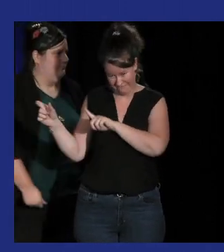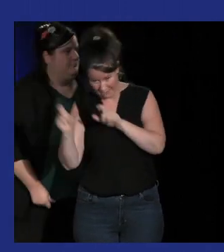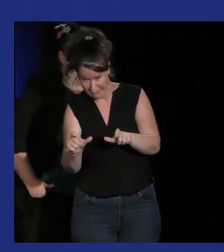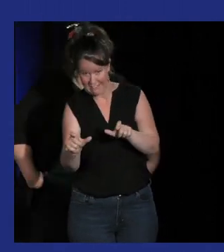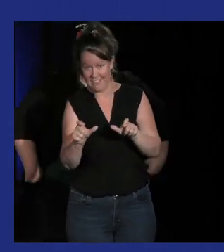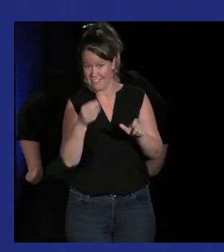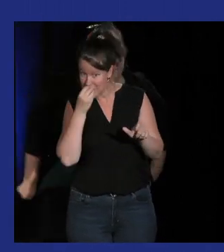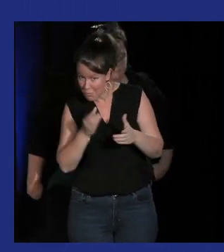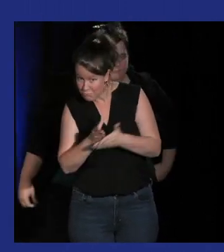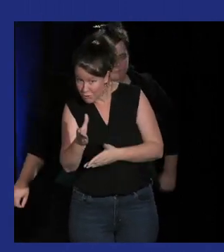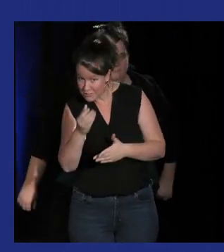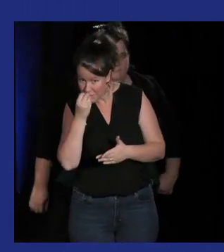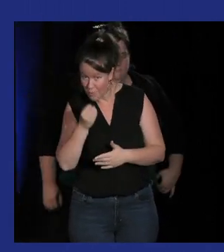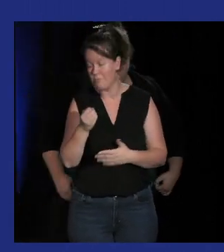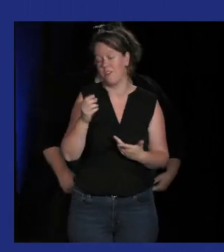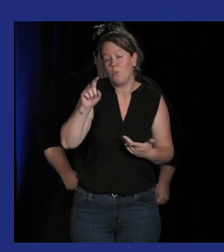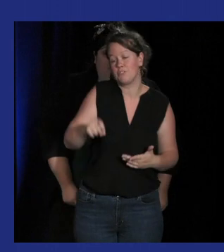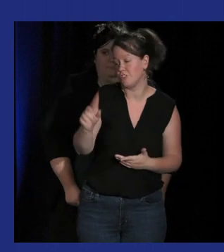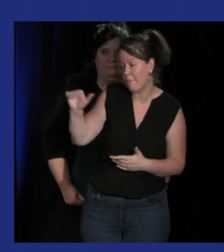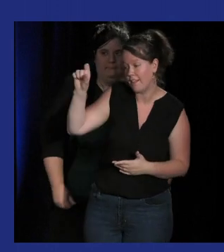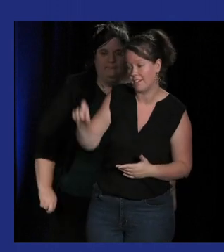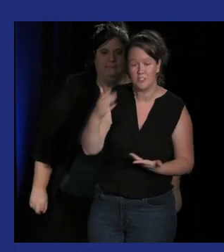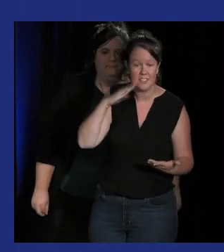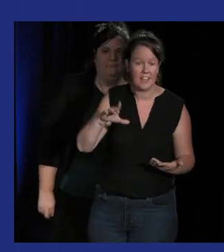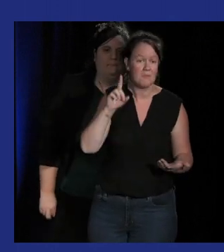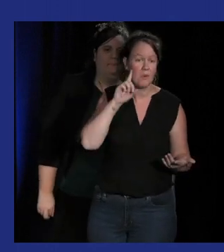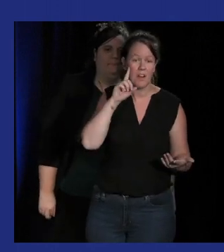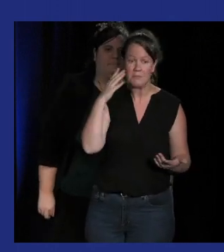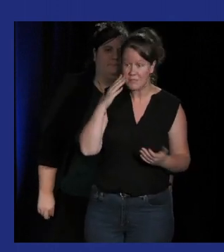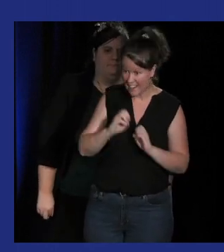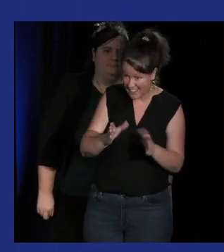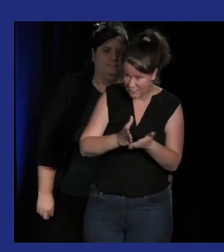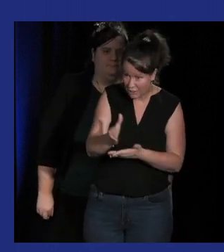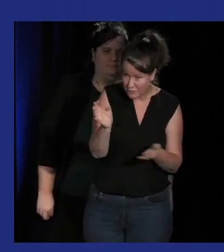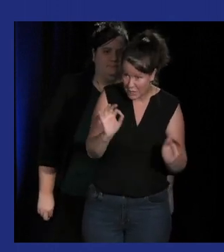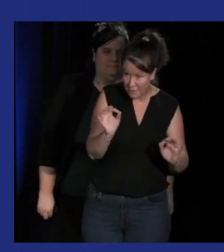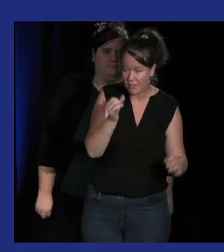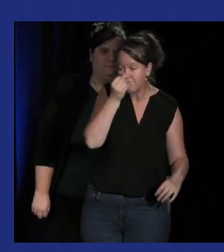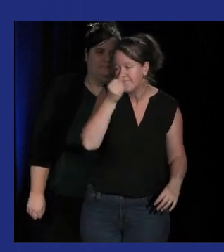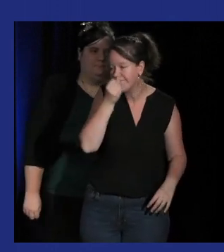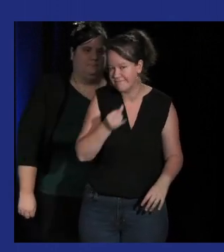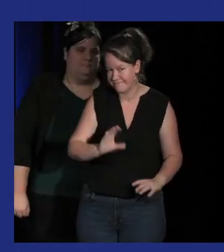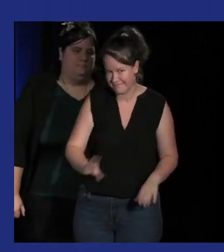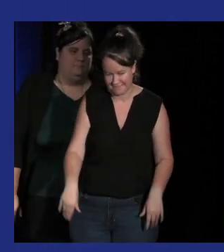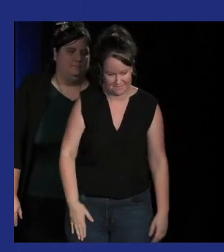faire ça de toute façon parce que sinon on aurait des phrases qui voudraient pas forcément dire quelque chose ce serait pas ouf